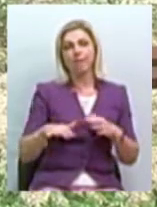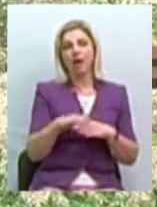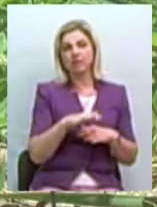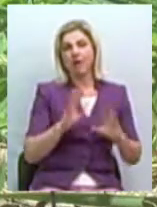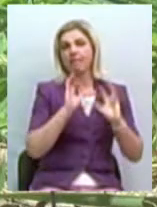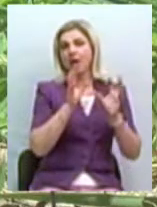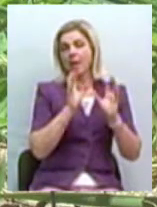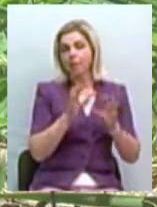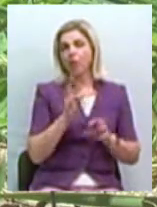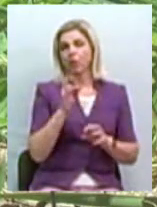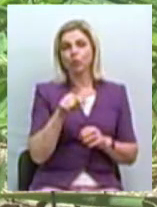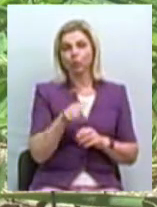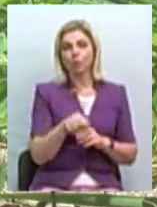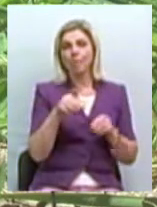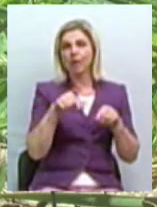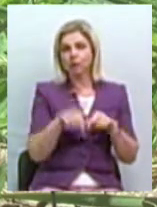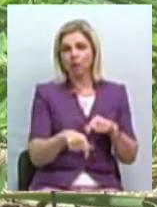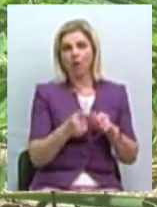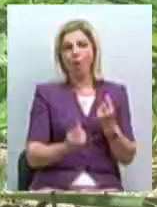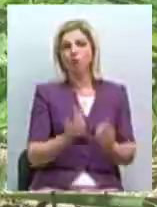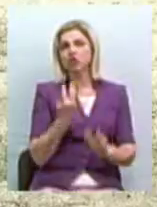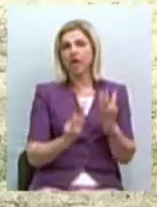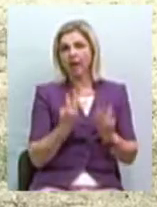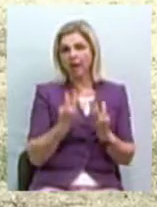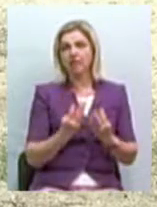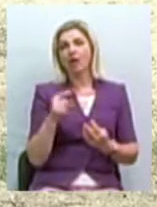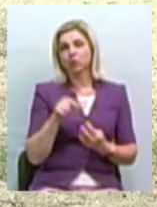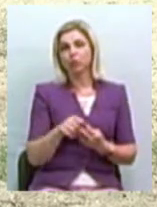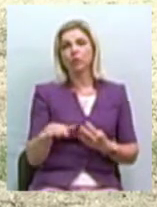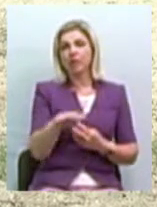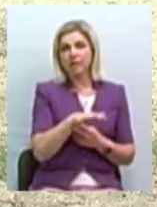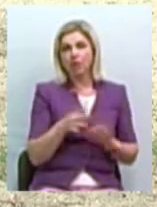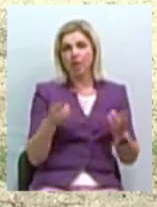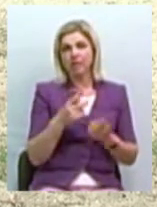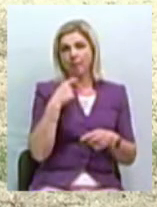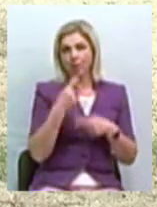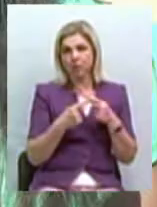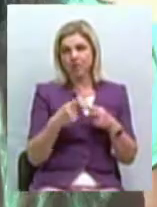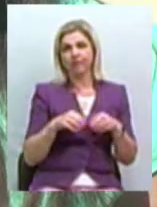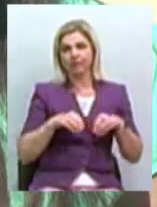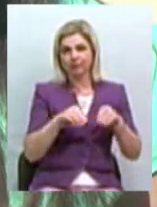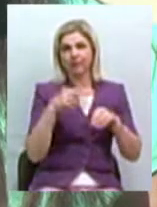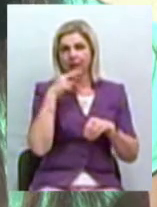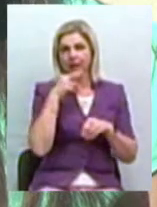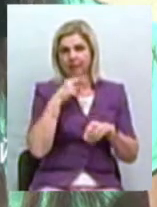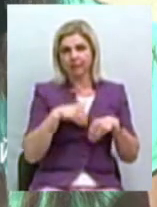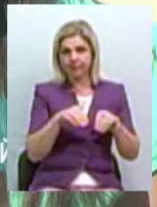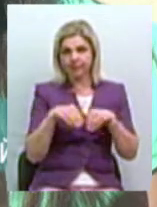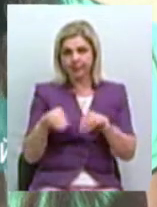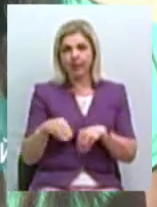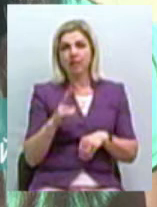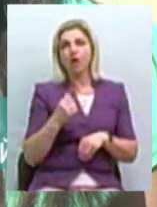волейболу. Але крізь пісок пробивається очерет. Цю територію потрібно постійно обробляти гербіцидом. На жаль,